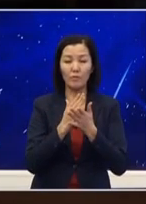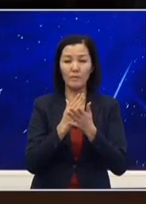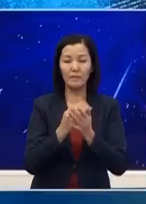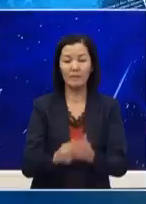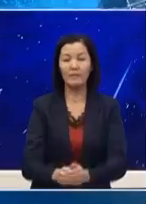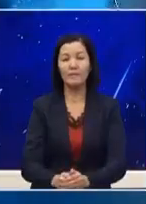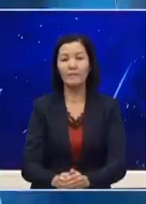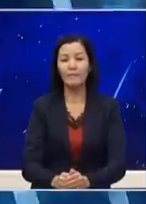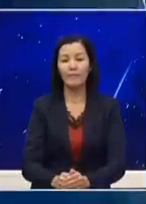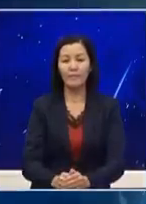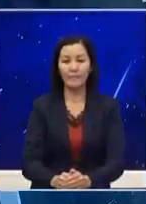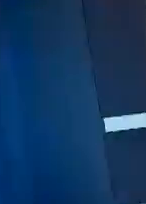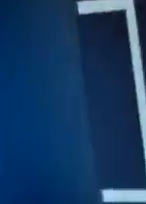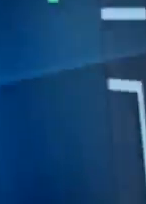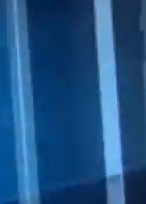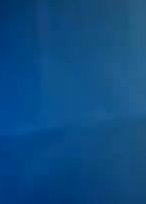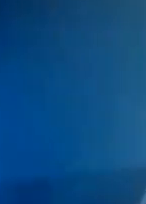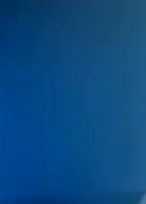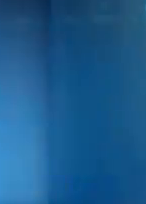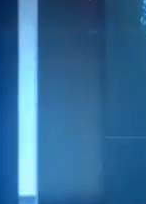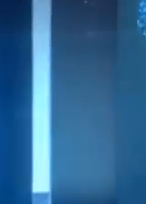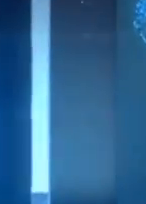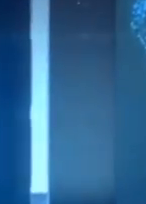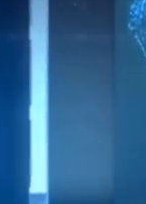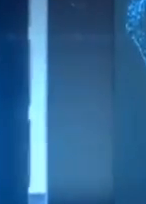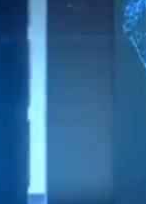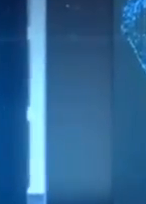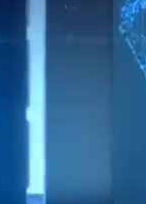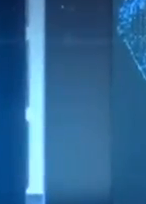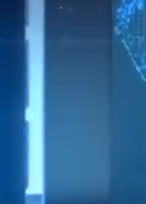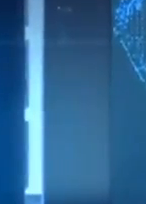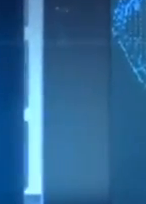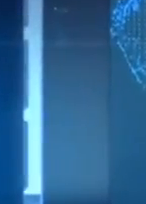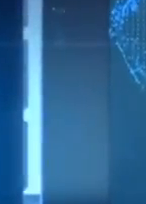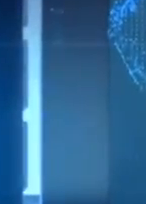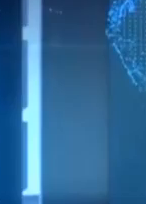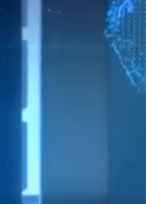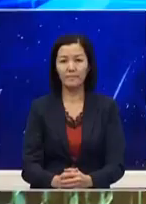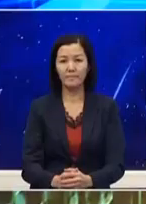жылға. Елдана Серікбайқызы, Абзал Нүсіп, Жетісу телеарнасы, Талдықорған.